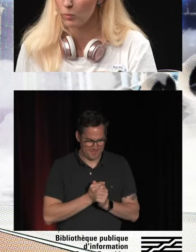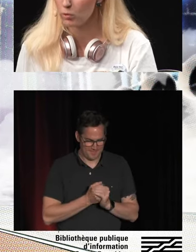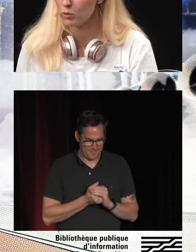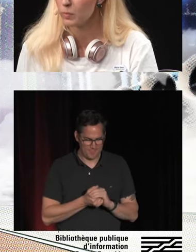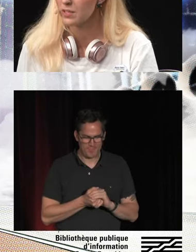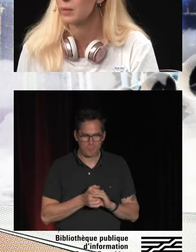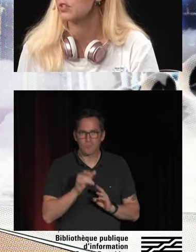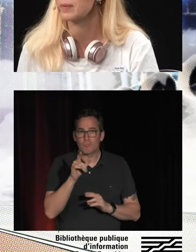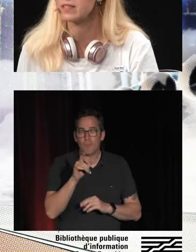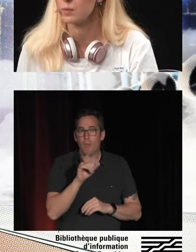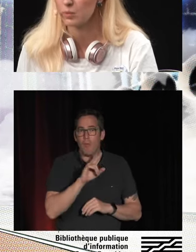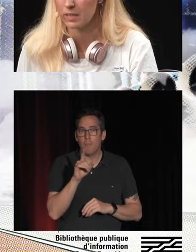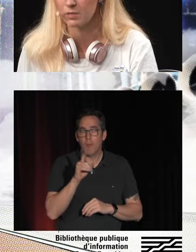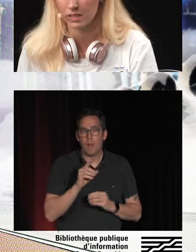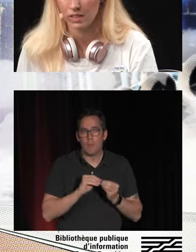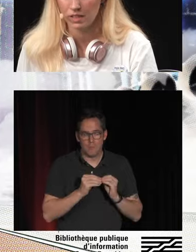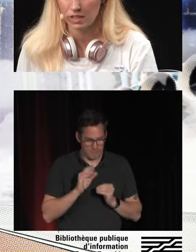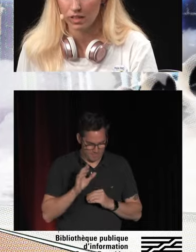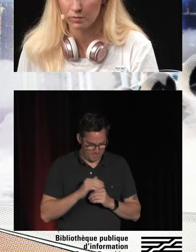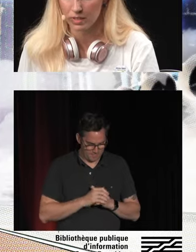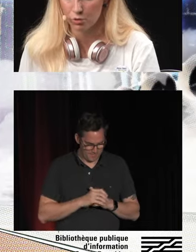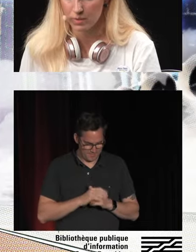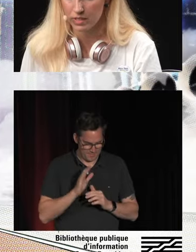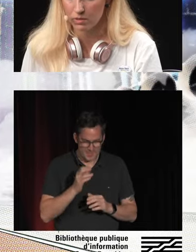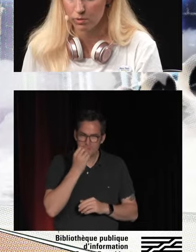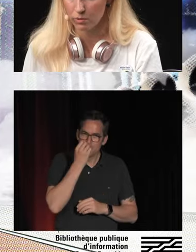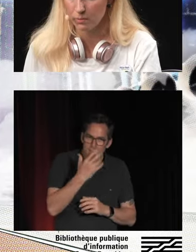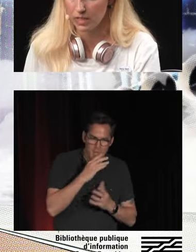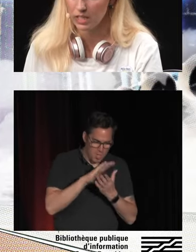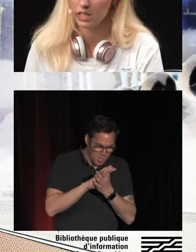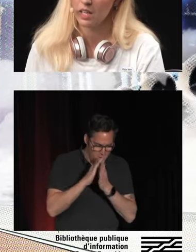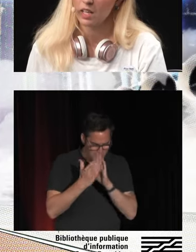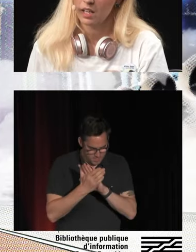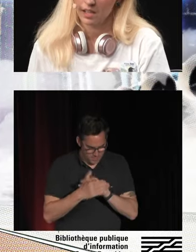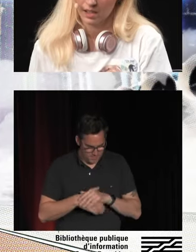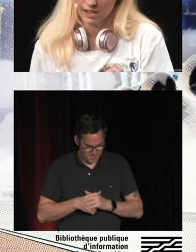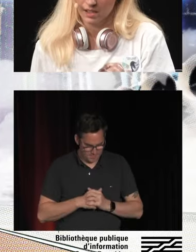Oui, non, mais c'est pas ça le problème. Ah, voilà. Là, on va faire les choses bien. Lui, on le met là.